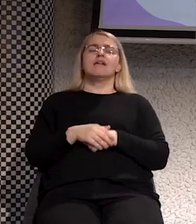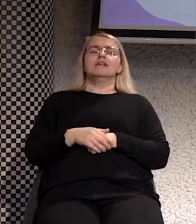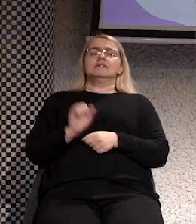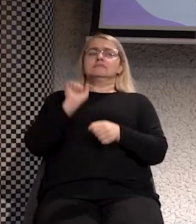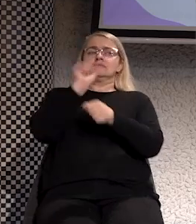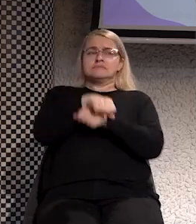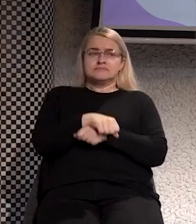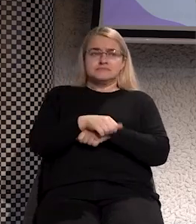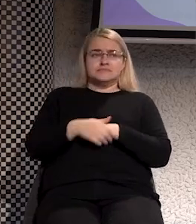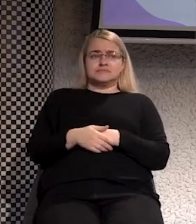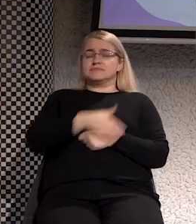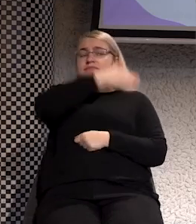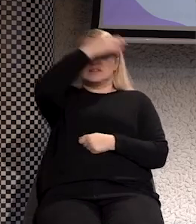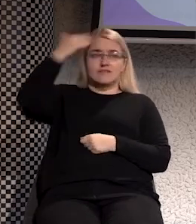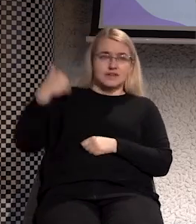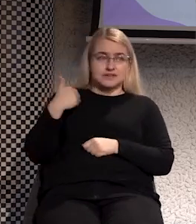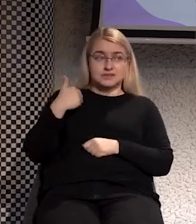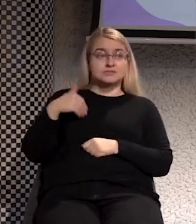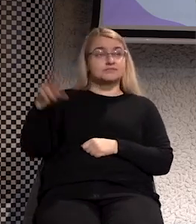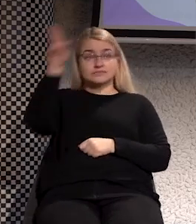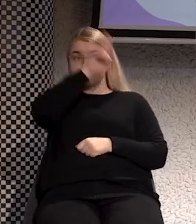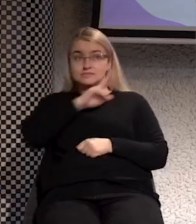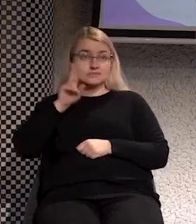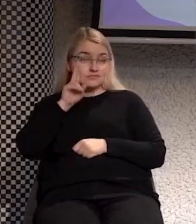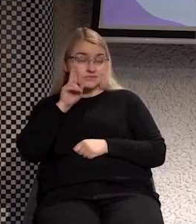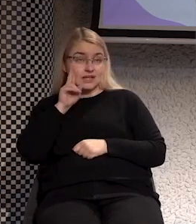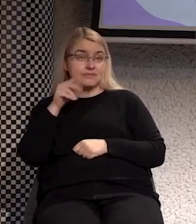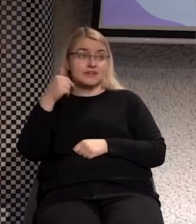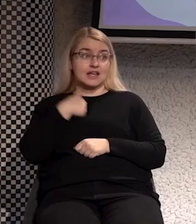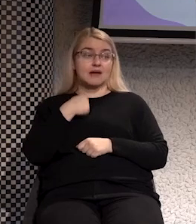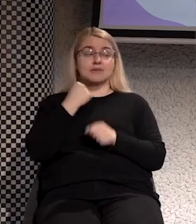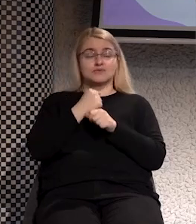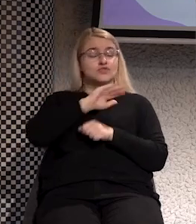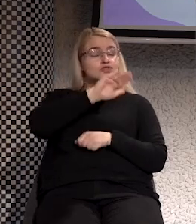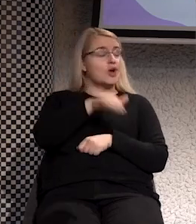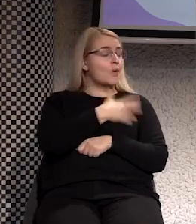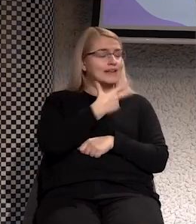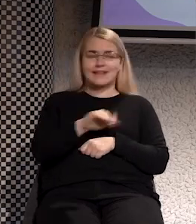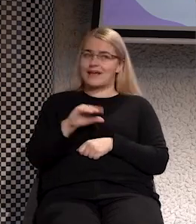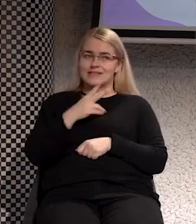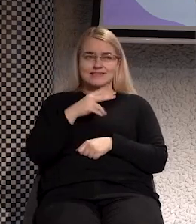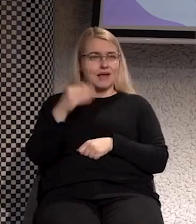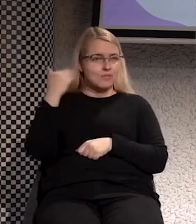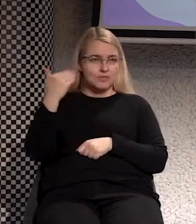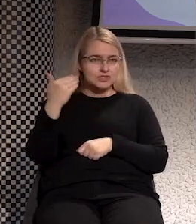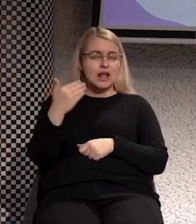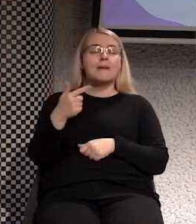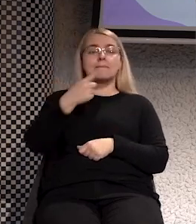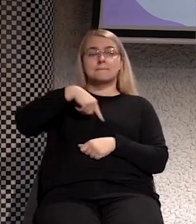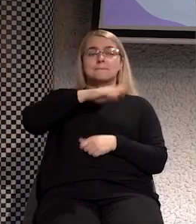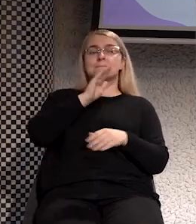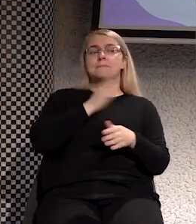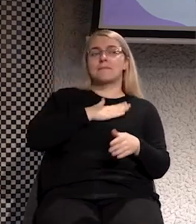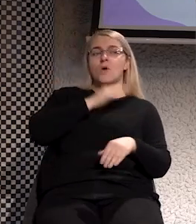tego, nie zdają sobie sprawy też z tego ich rodzice, bo ja pracuję w szkole publicznej i mamy taką umowę, którą podpisujemy z rodzicami, że